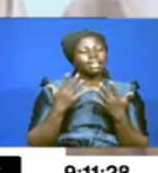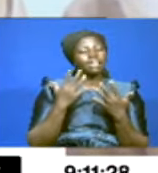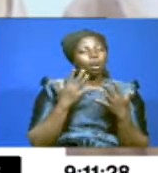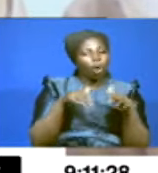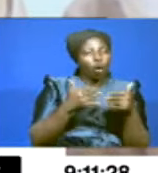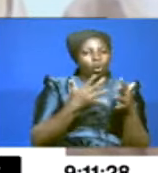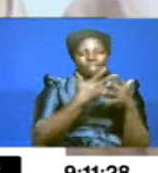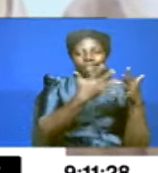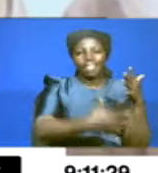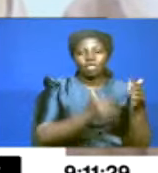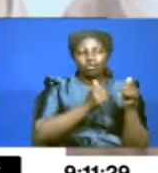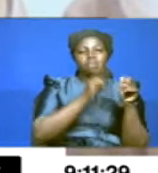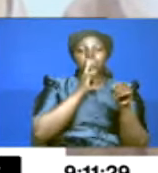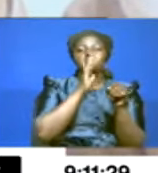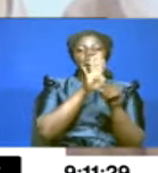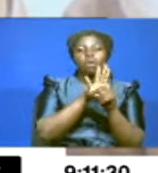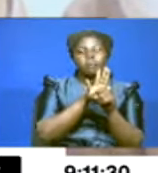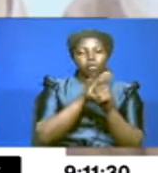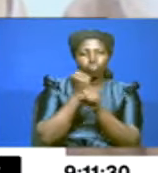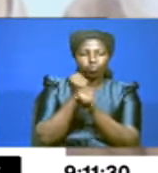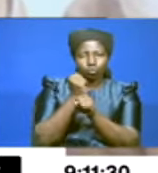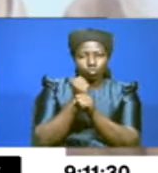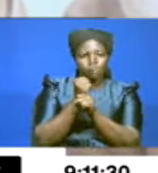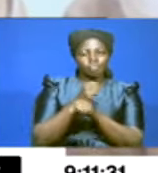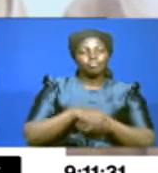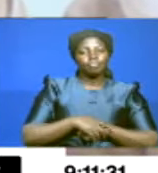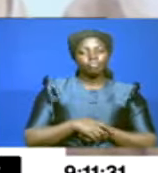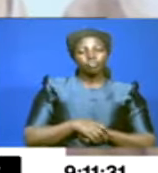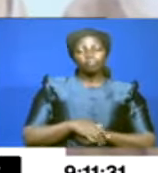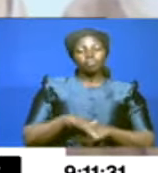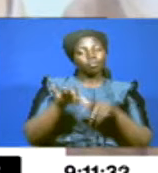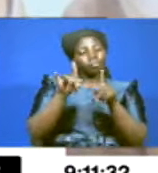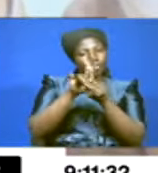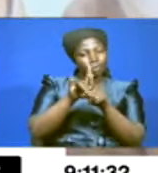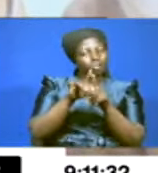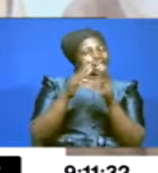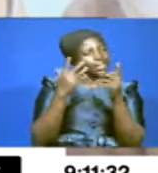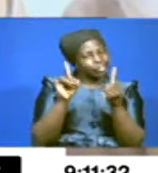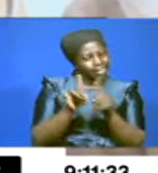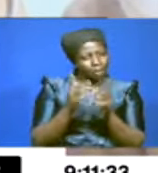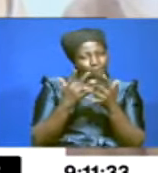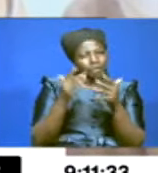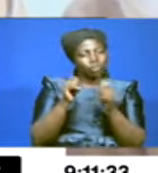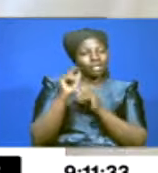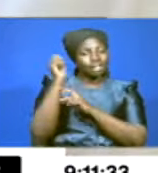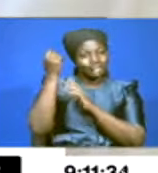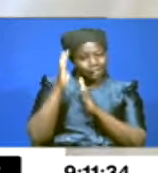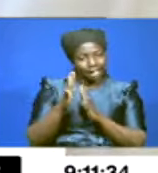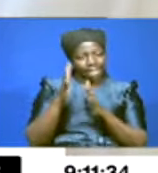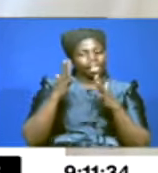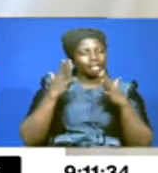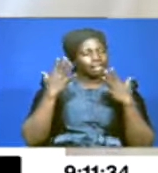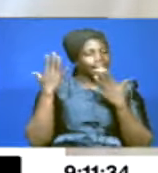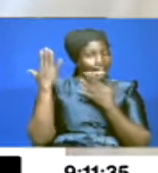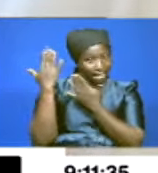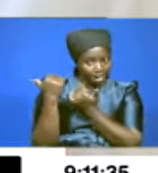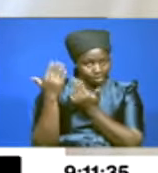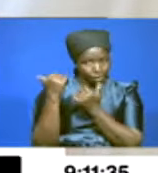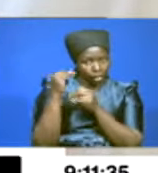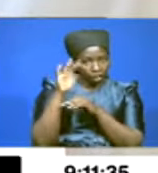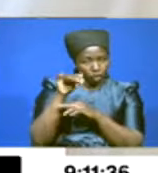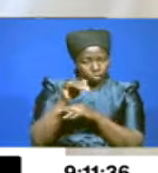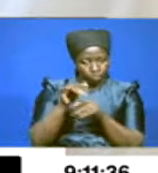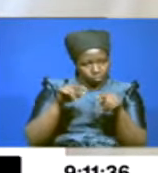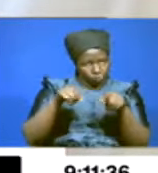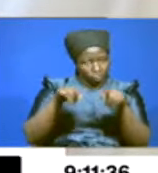kuyafanyia na ambayo Wakenya wanatarajiwa kufanyiwa na wao. Ulipaji wa